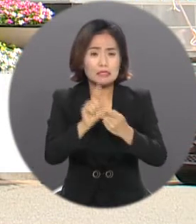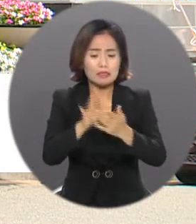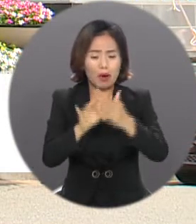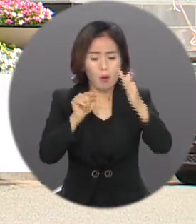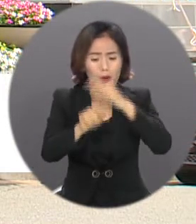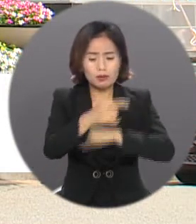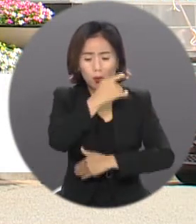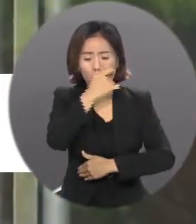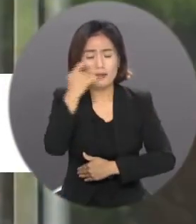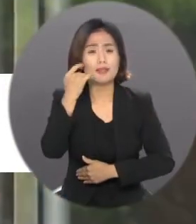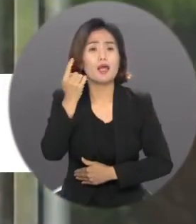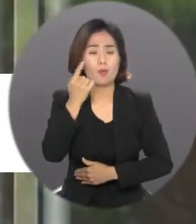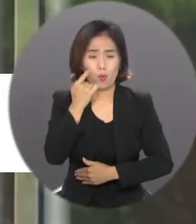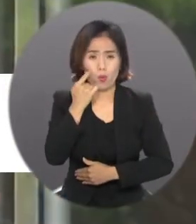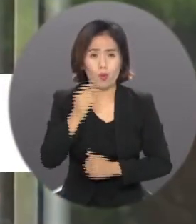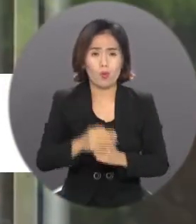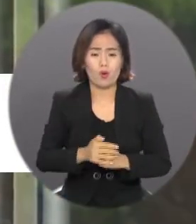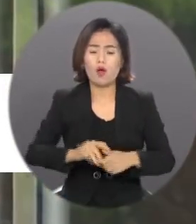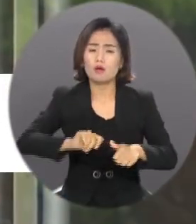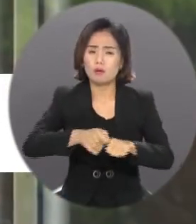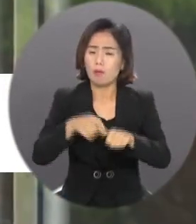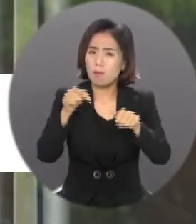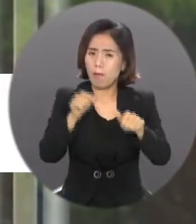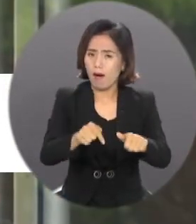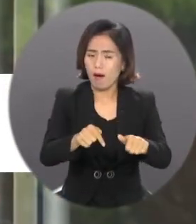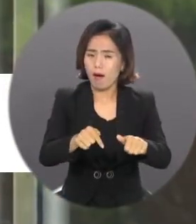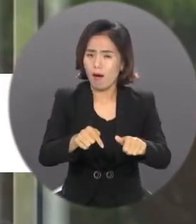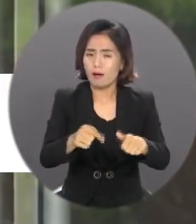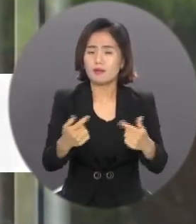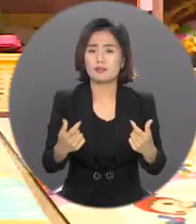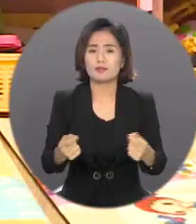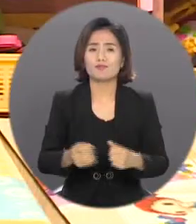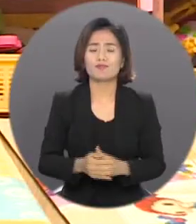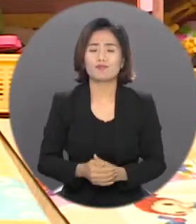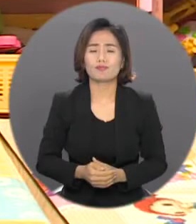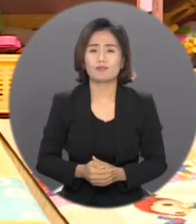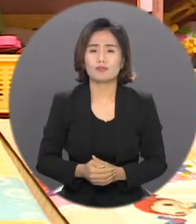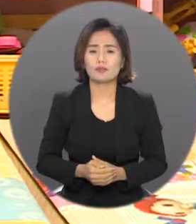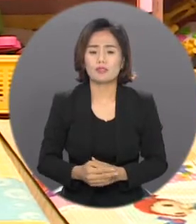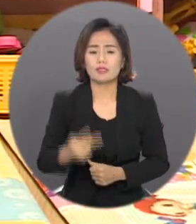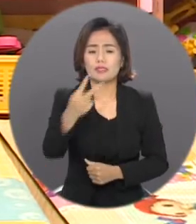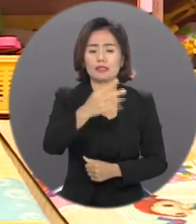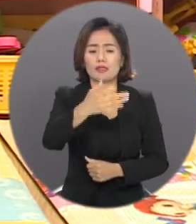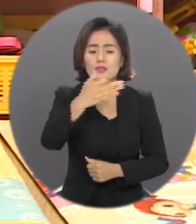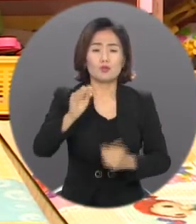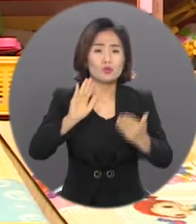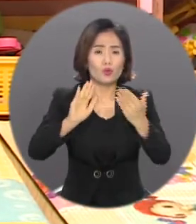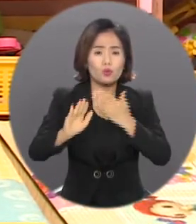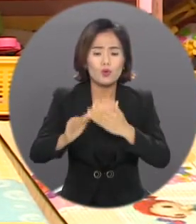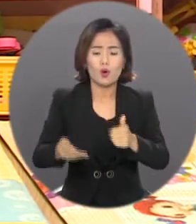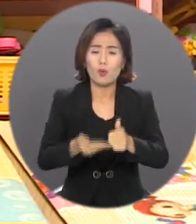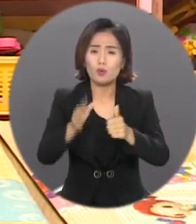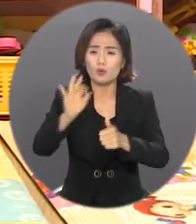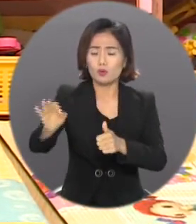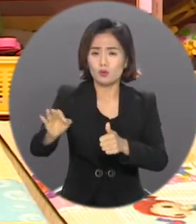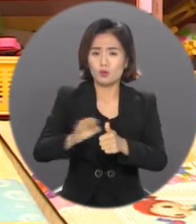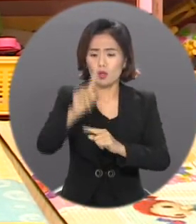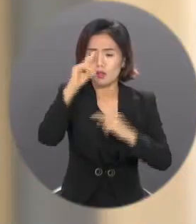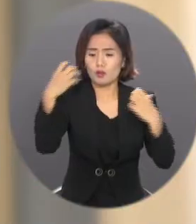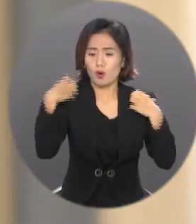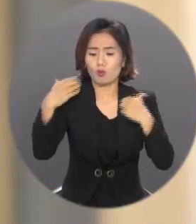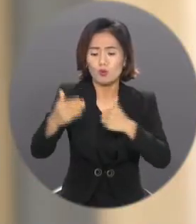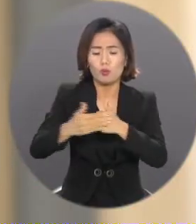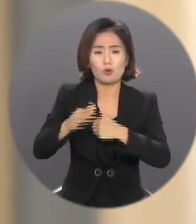해보고 처분할 수 있으면 처분을 해야 되고 지난 2019년 이후 보육료 로 지원되는 정부